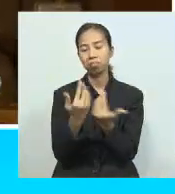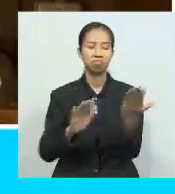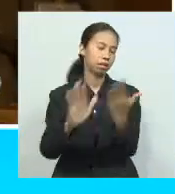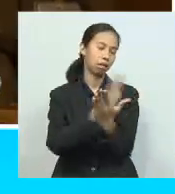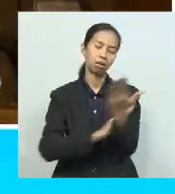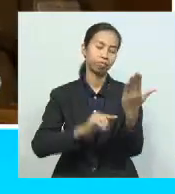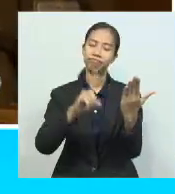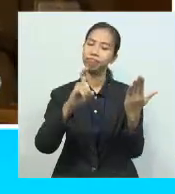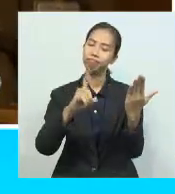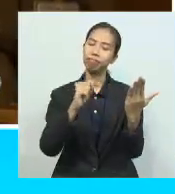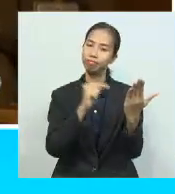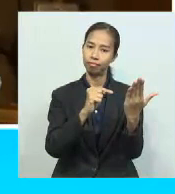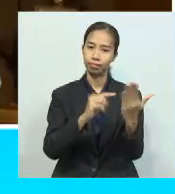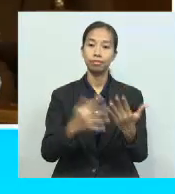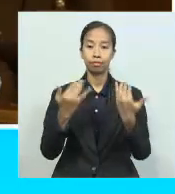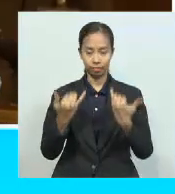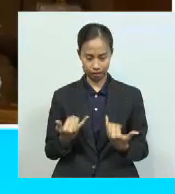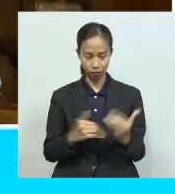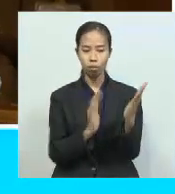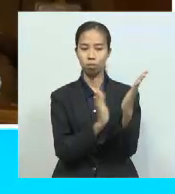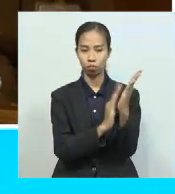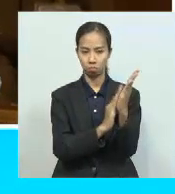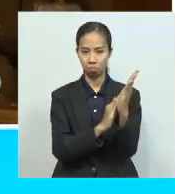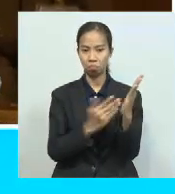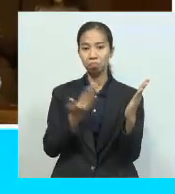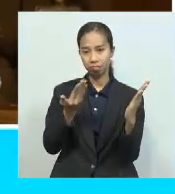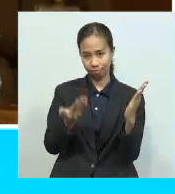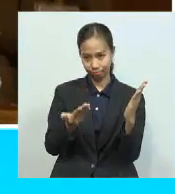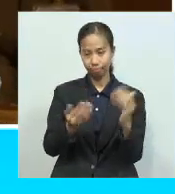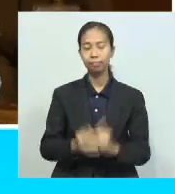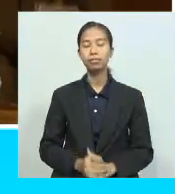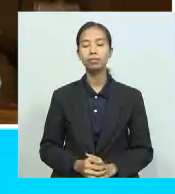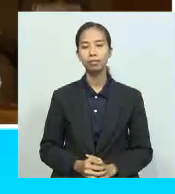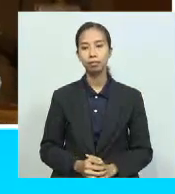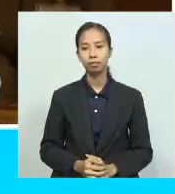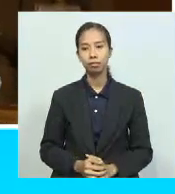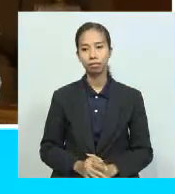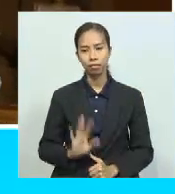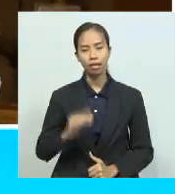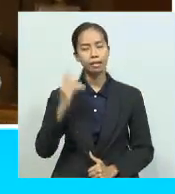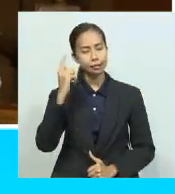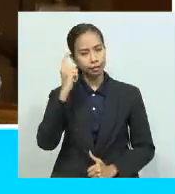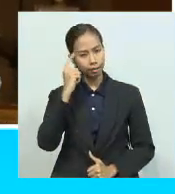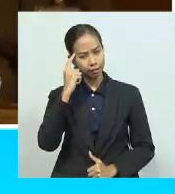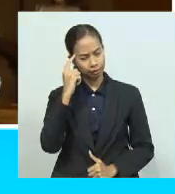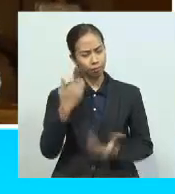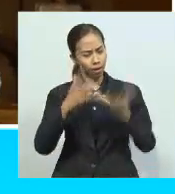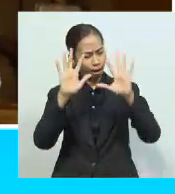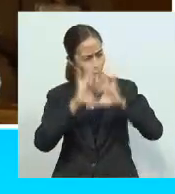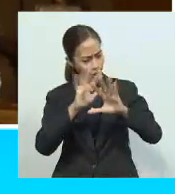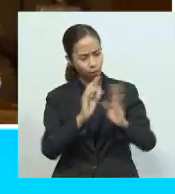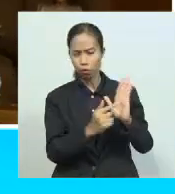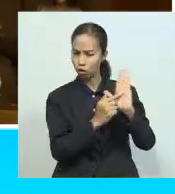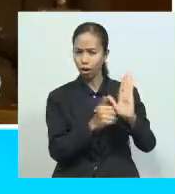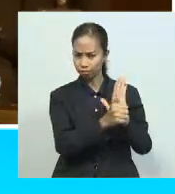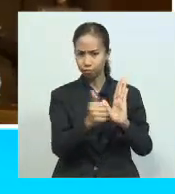ได้ครับวันนี้ผมขอชื่นชมนะครับต่อหน้าผู้ชายทุกคนนะคงจะมีเหตุการณ์ลักษณะอย่างนี้อีกนะ